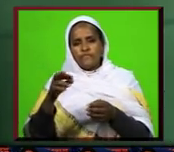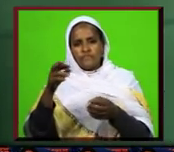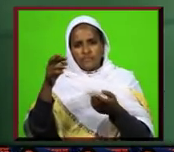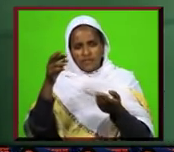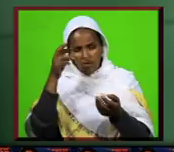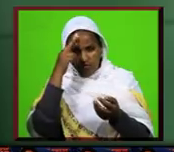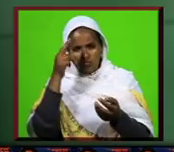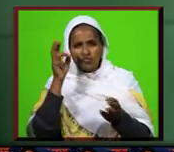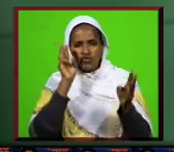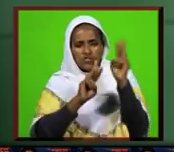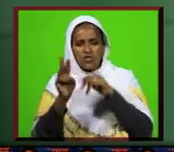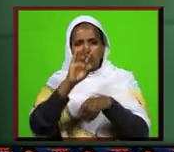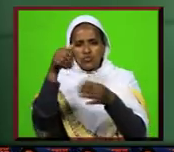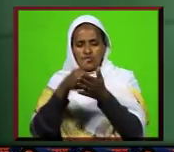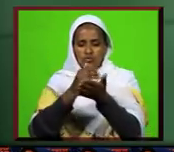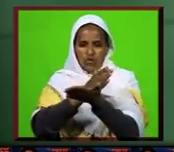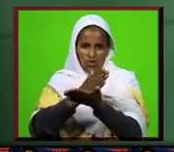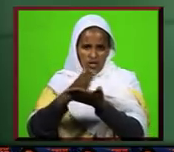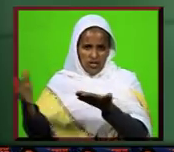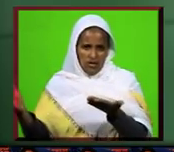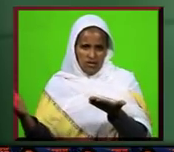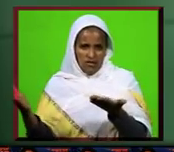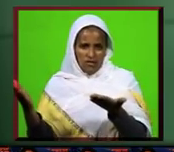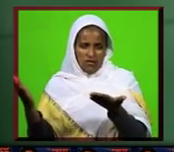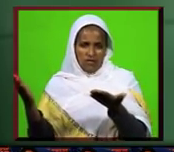ምክንያቱ ችግራችን ሁሉ ተወገደ፣